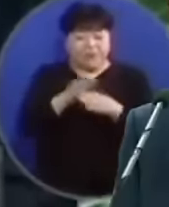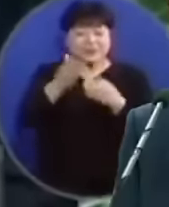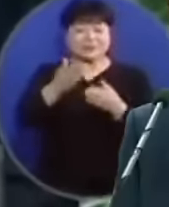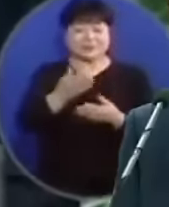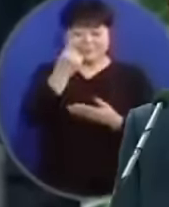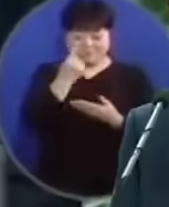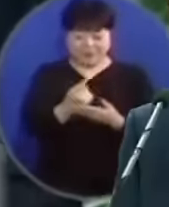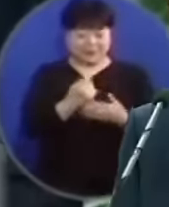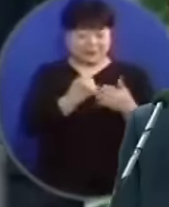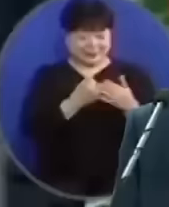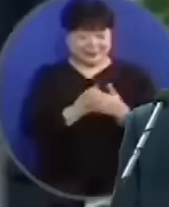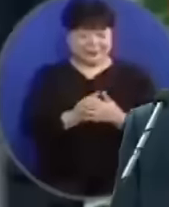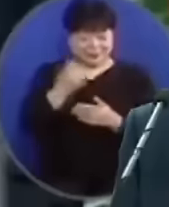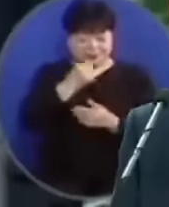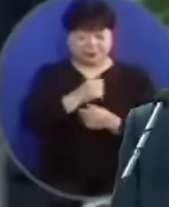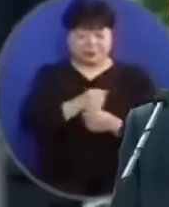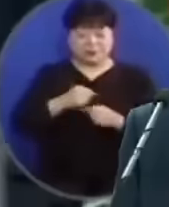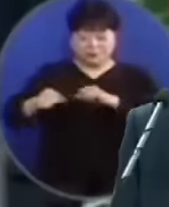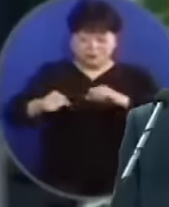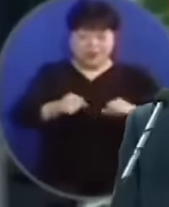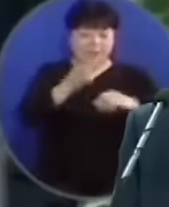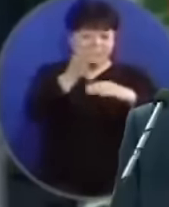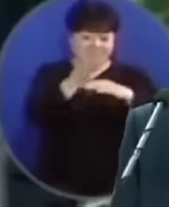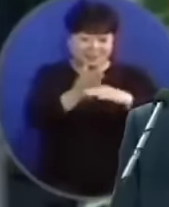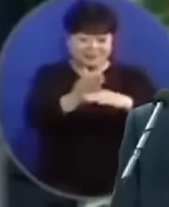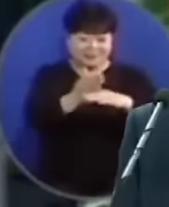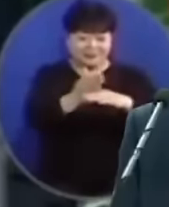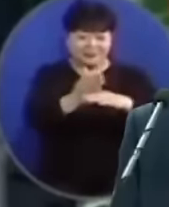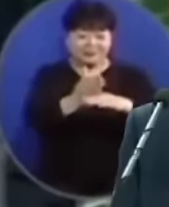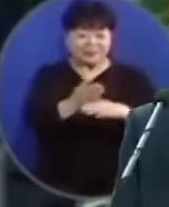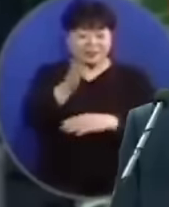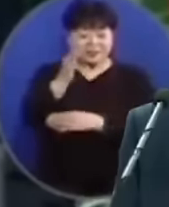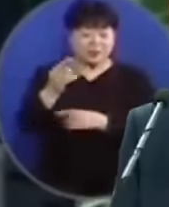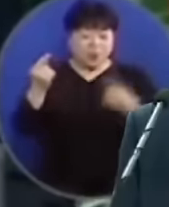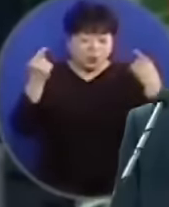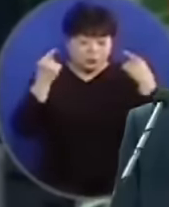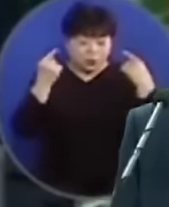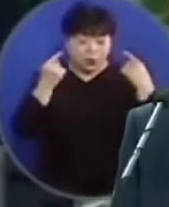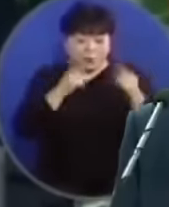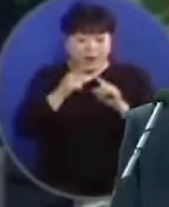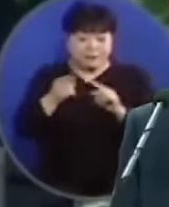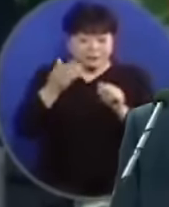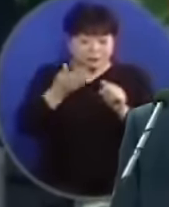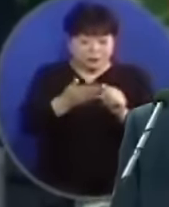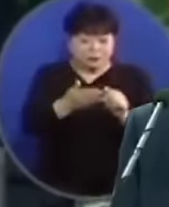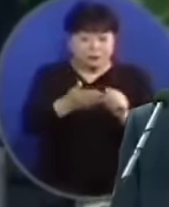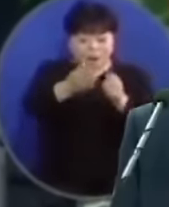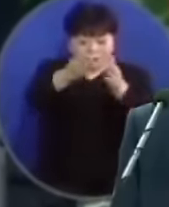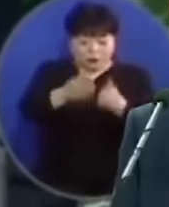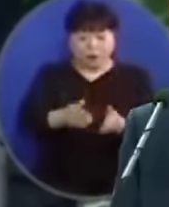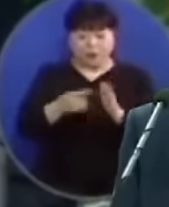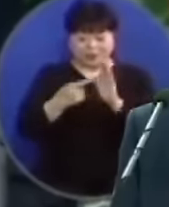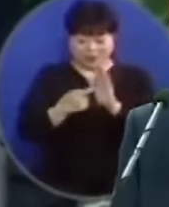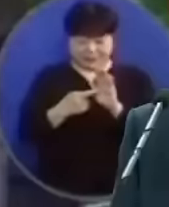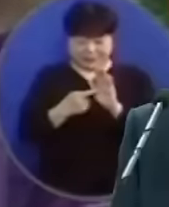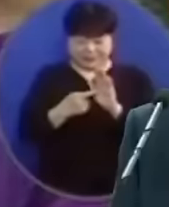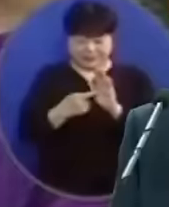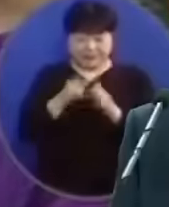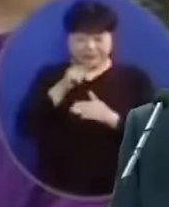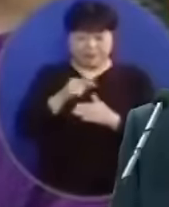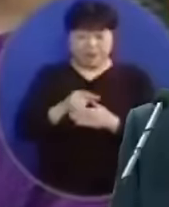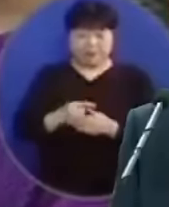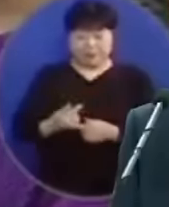자리에 왔었으므로 성령이 지금 운행하고 계시고 저희 설교 말씀은 하나님 말씀이 저를 통해서 나타나므로